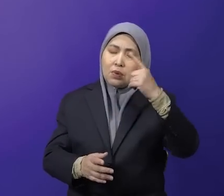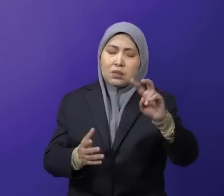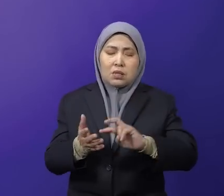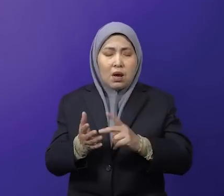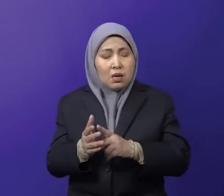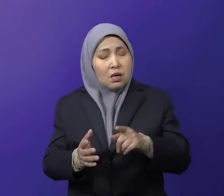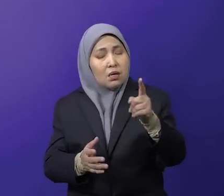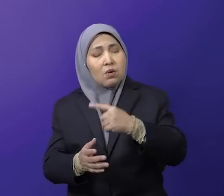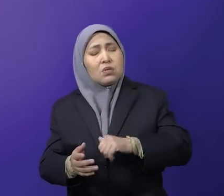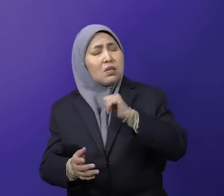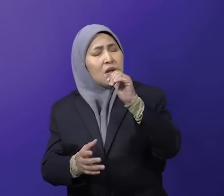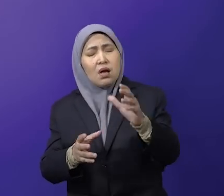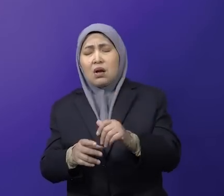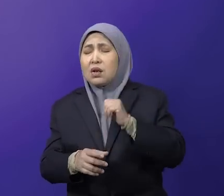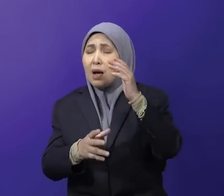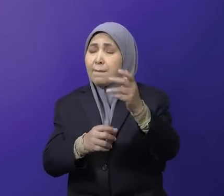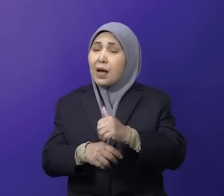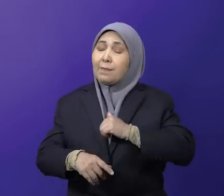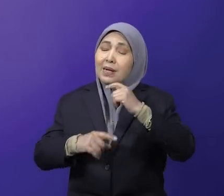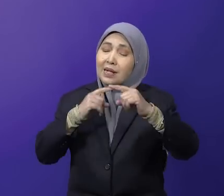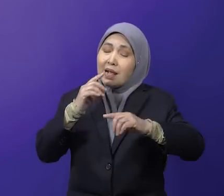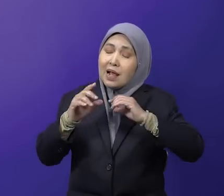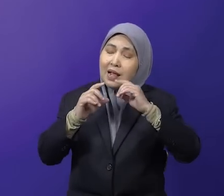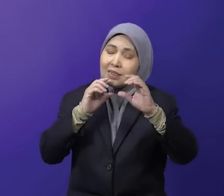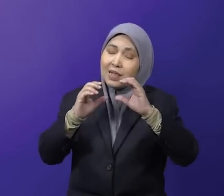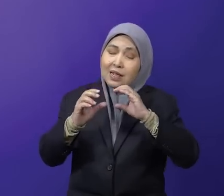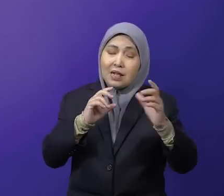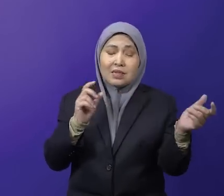تكلم الناس ثلاثة